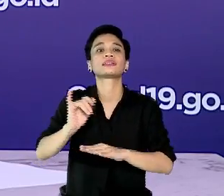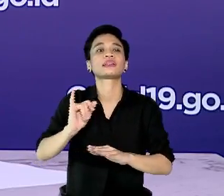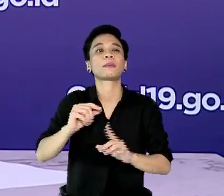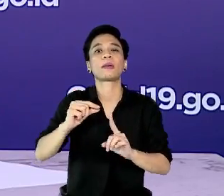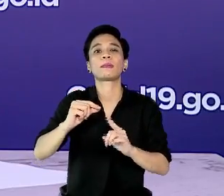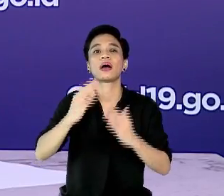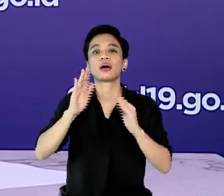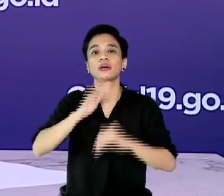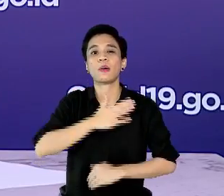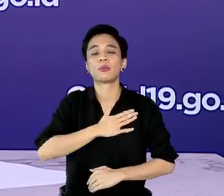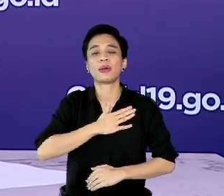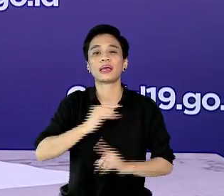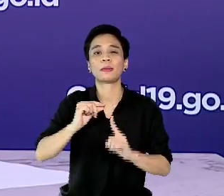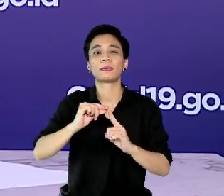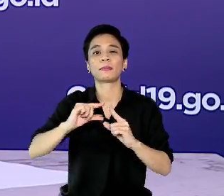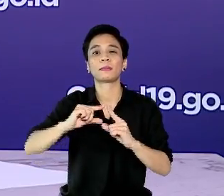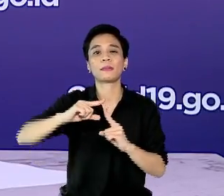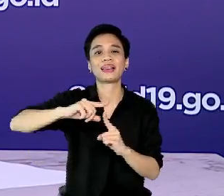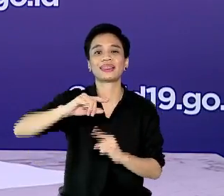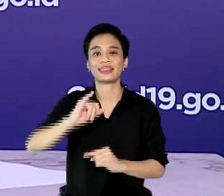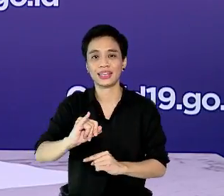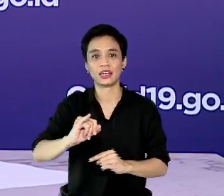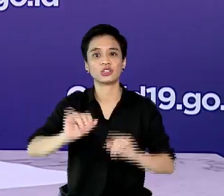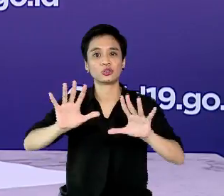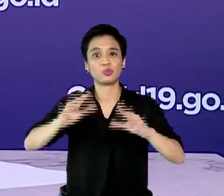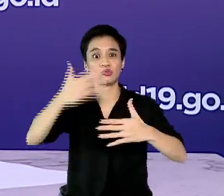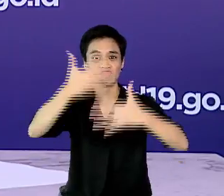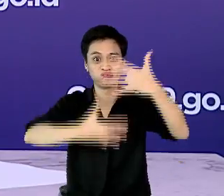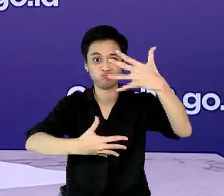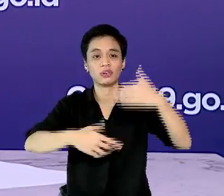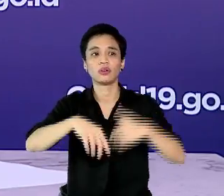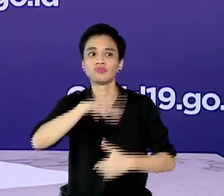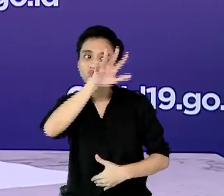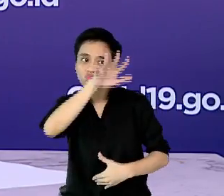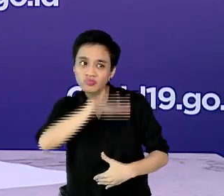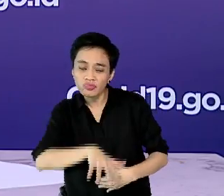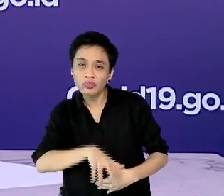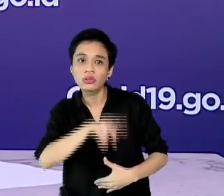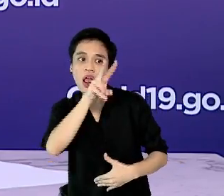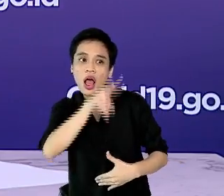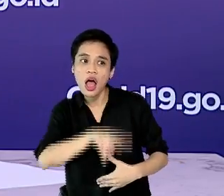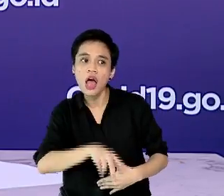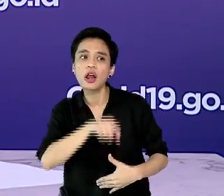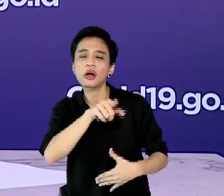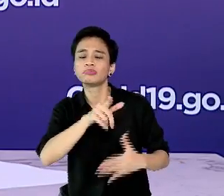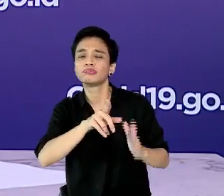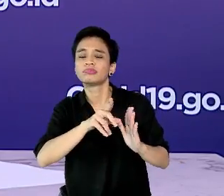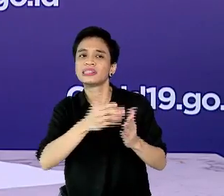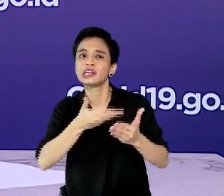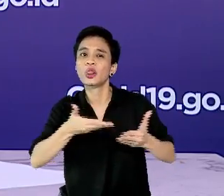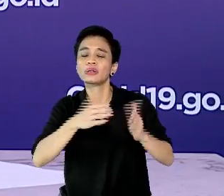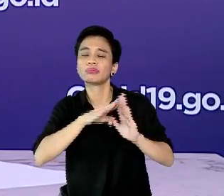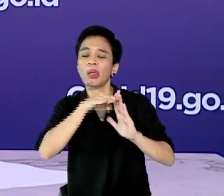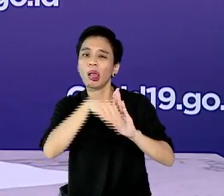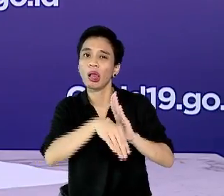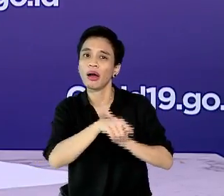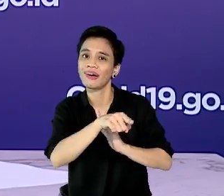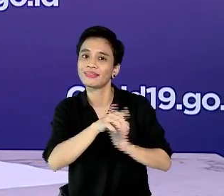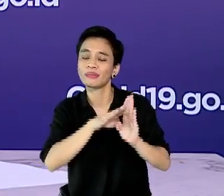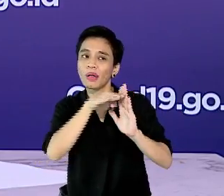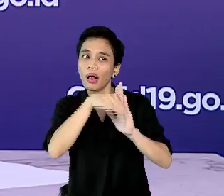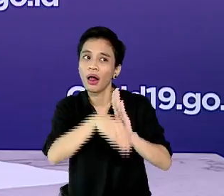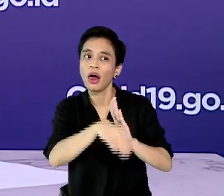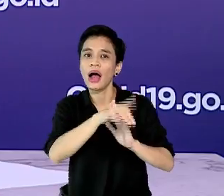Pati. Secara garis besar, nyatanya perkembangan zonasi mingguan ini tidak terlalu baik, di mana salah